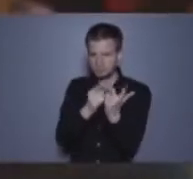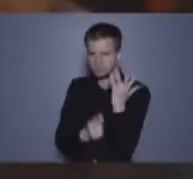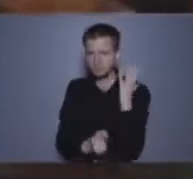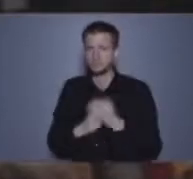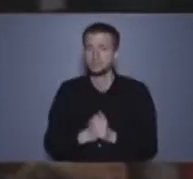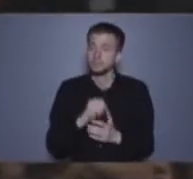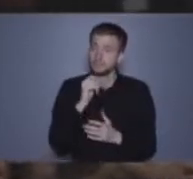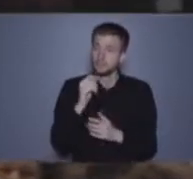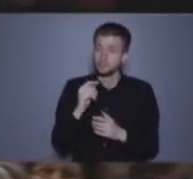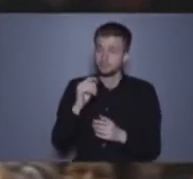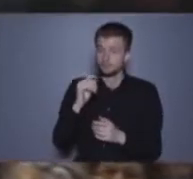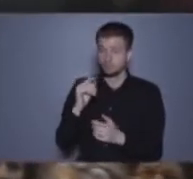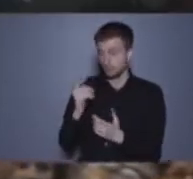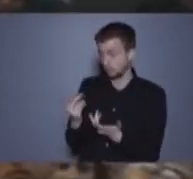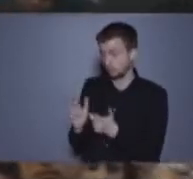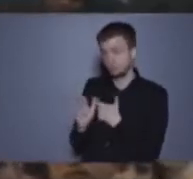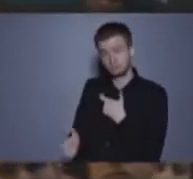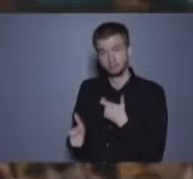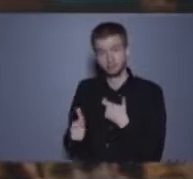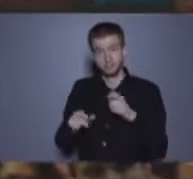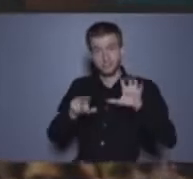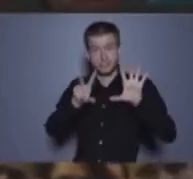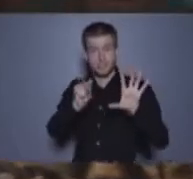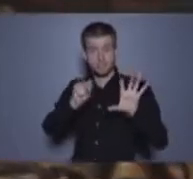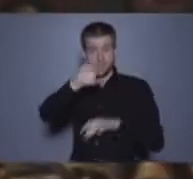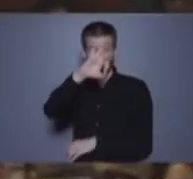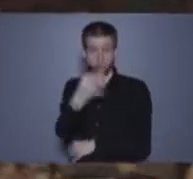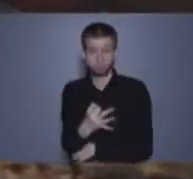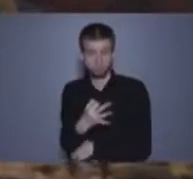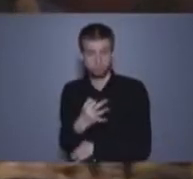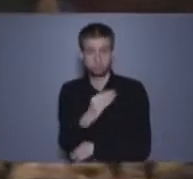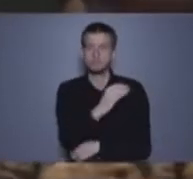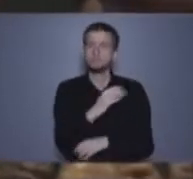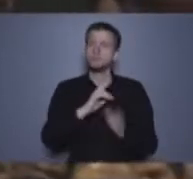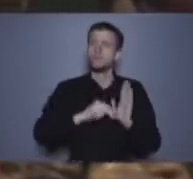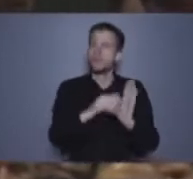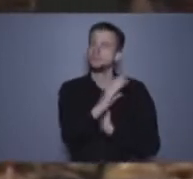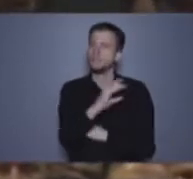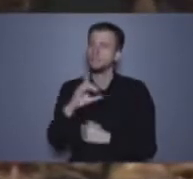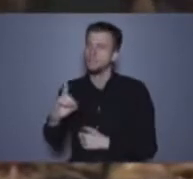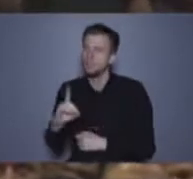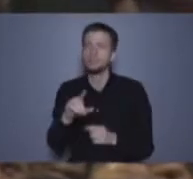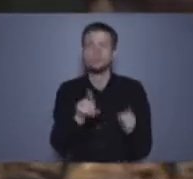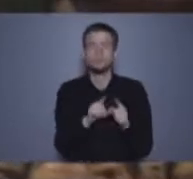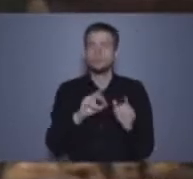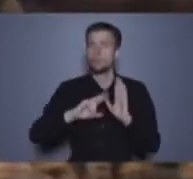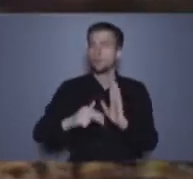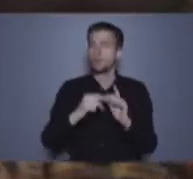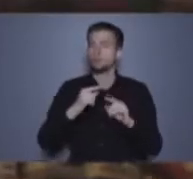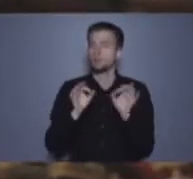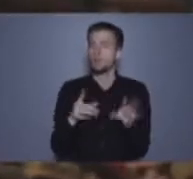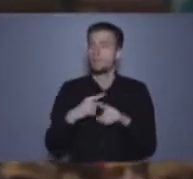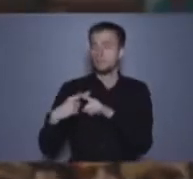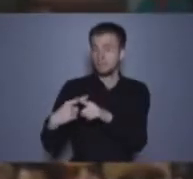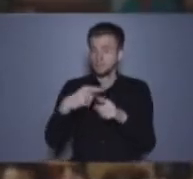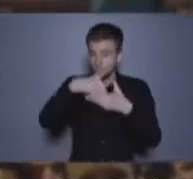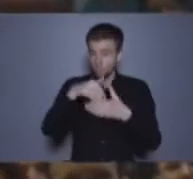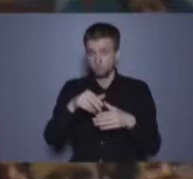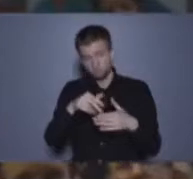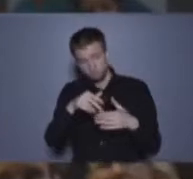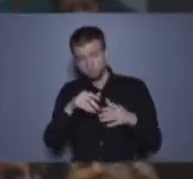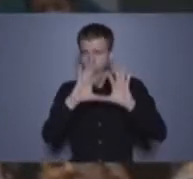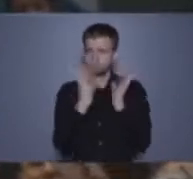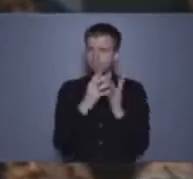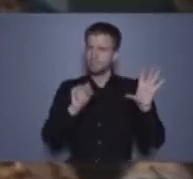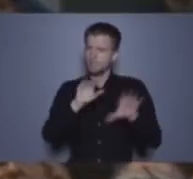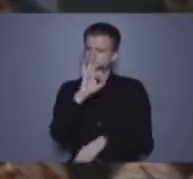80% des CDD et des contrats de travail à temps partiel sont assumés par des femmes,